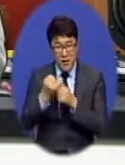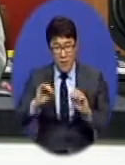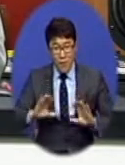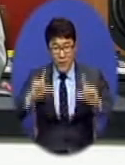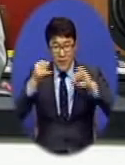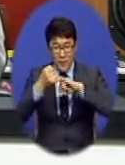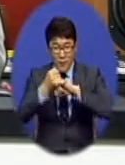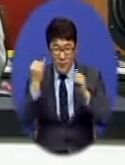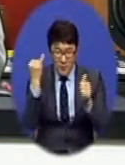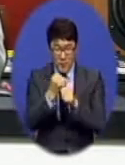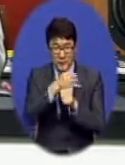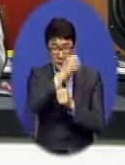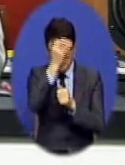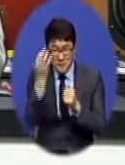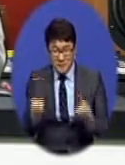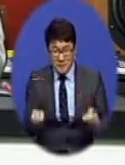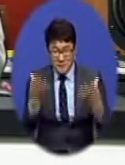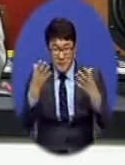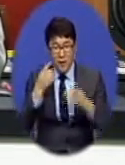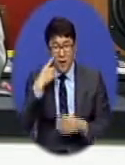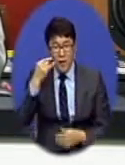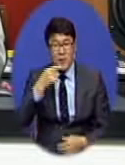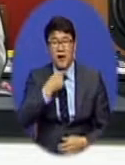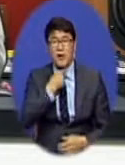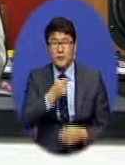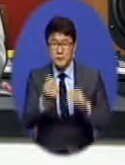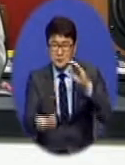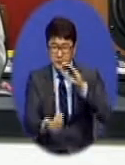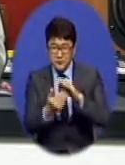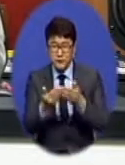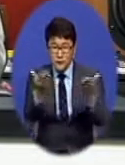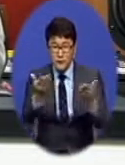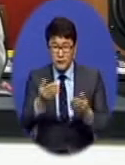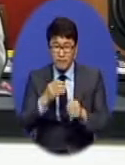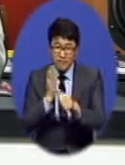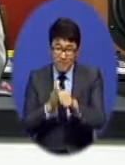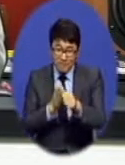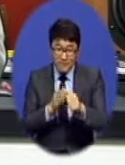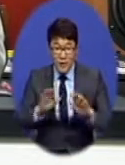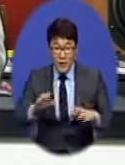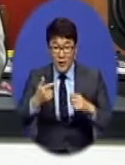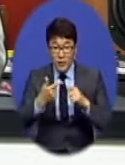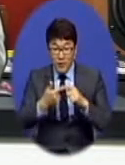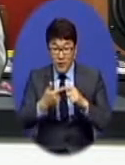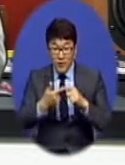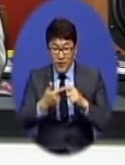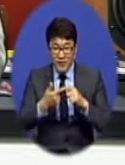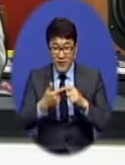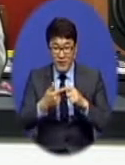올해는 결혼하셔서 어머니의 그, 이렇게 바람을 꼭 이뤄주시기 바랍니다. 자, 참고로 6번